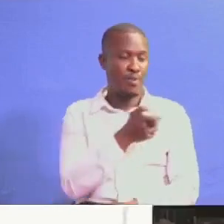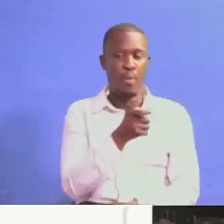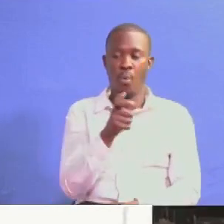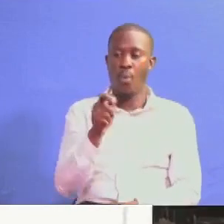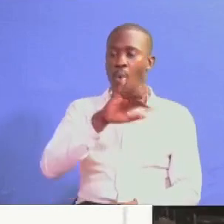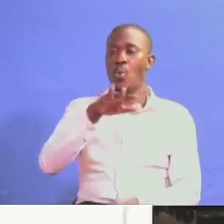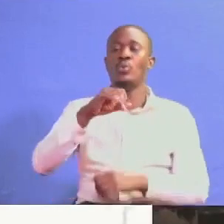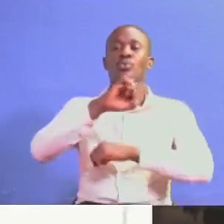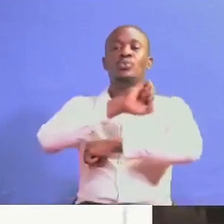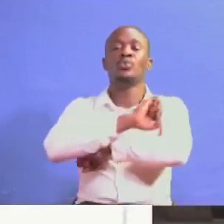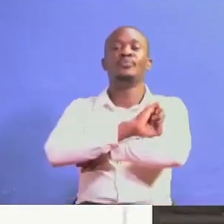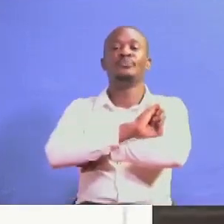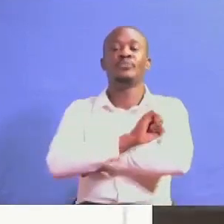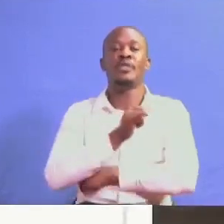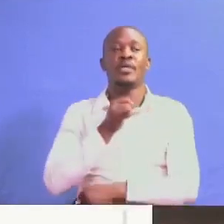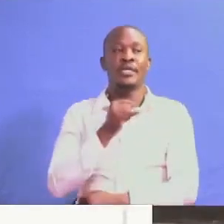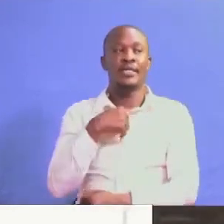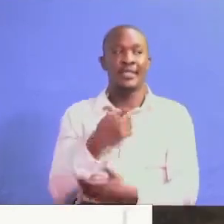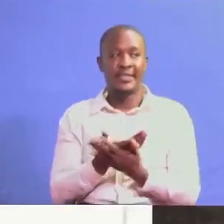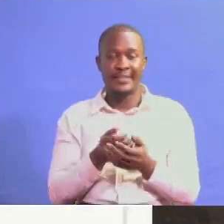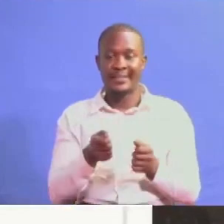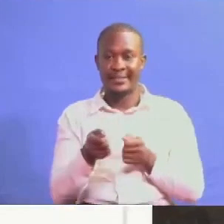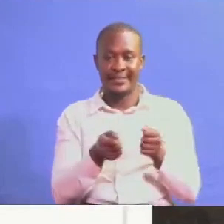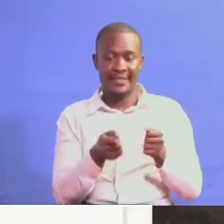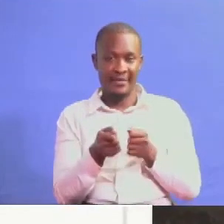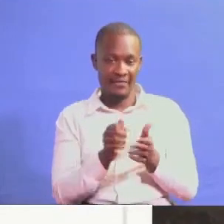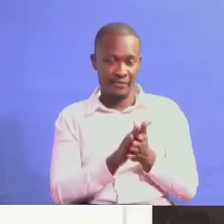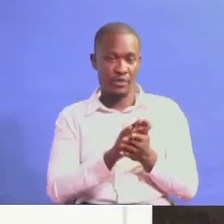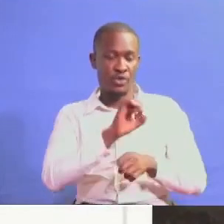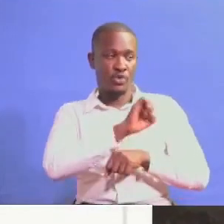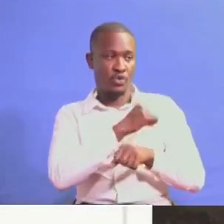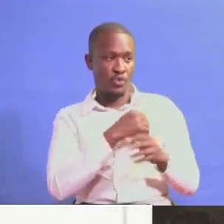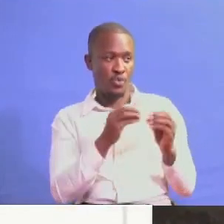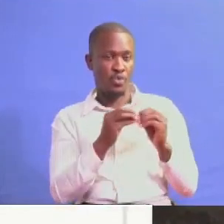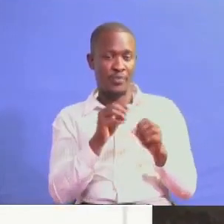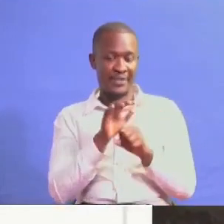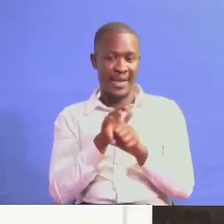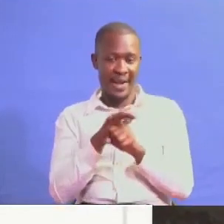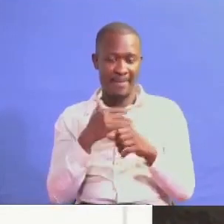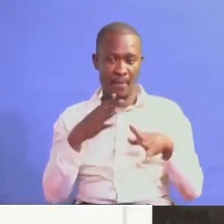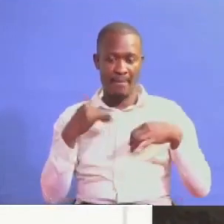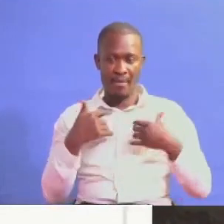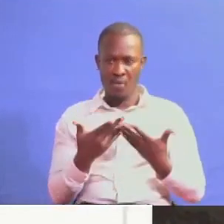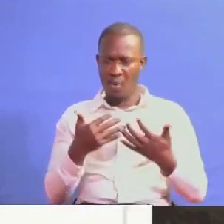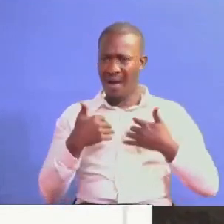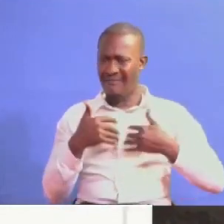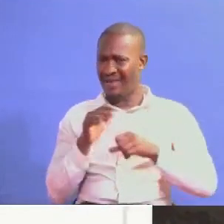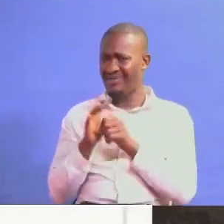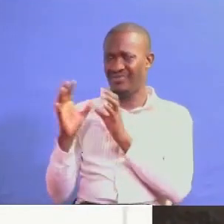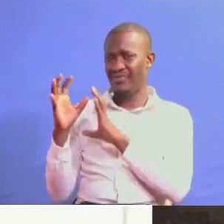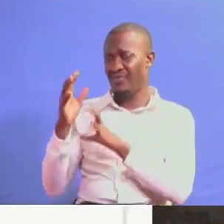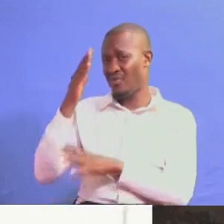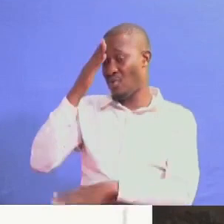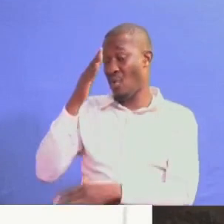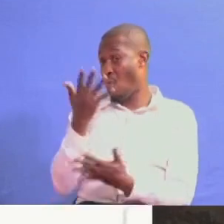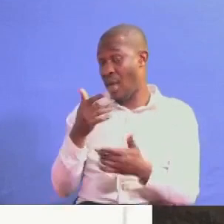mzima. This is Drive-In Primary School Hall, and we meet a number of victims who are in distress, not knowing where to go